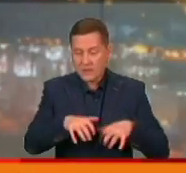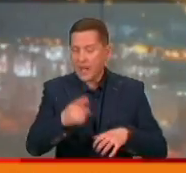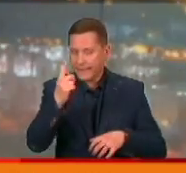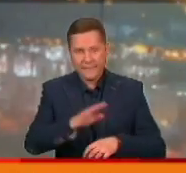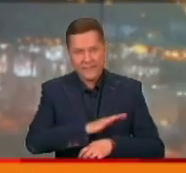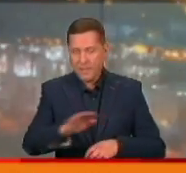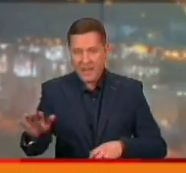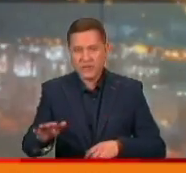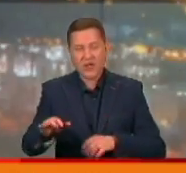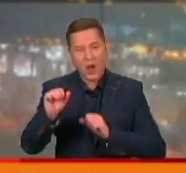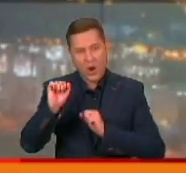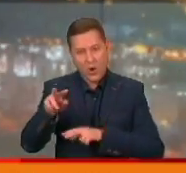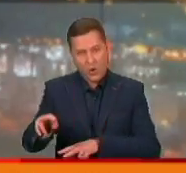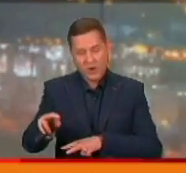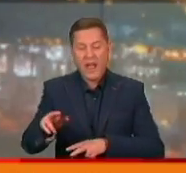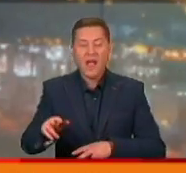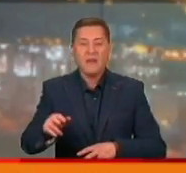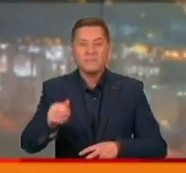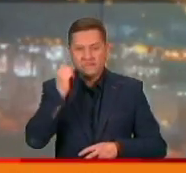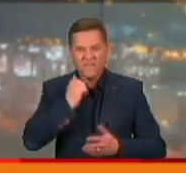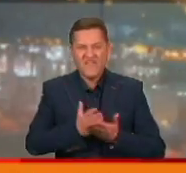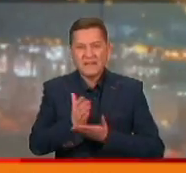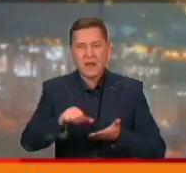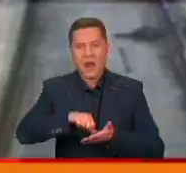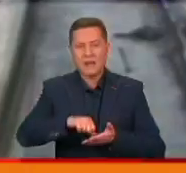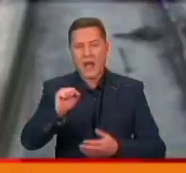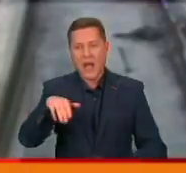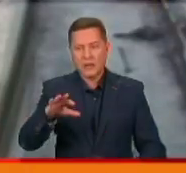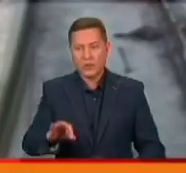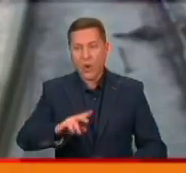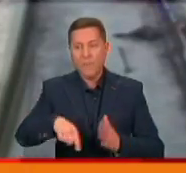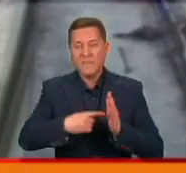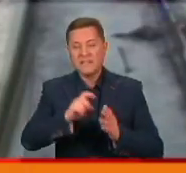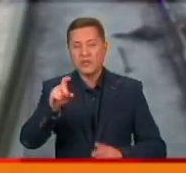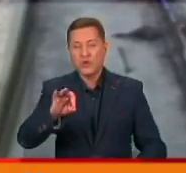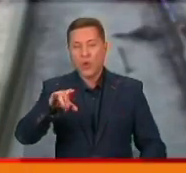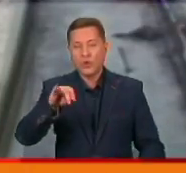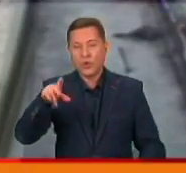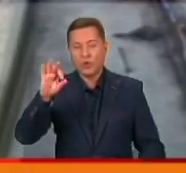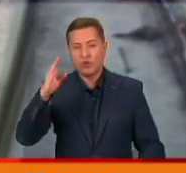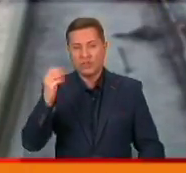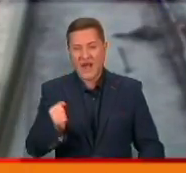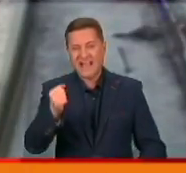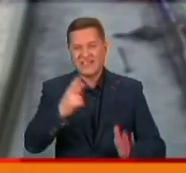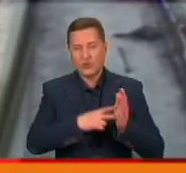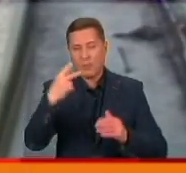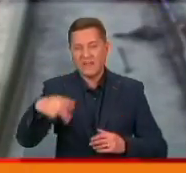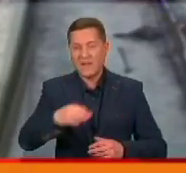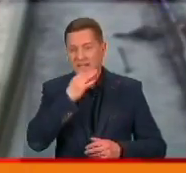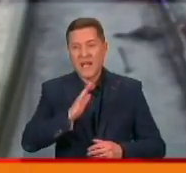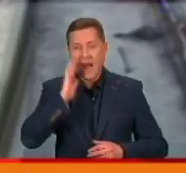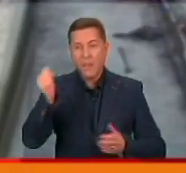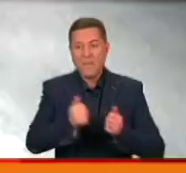його взялись охороняти місцеві ветерани АТО. Місто Золотоноша, 7:20 ранку. Біля заводу